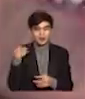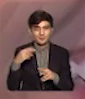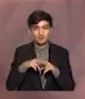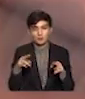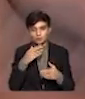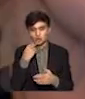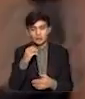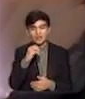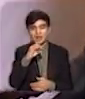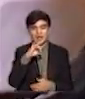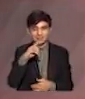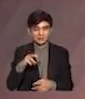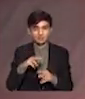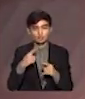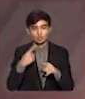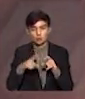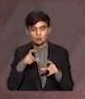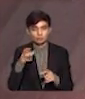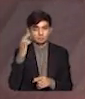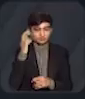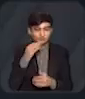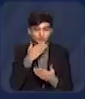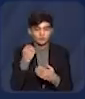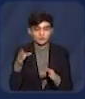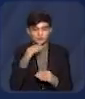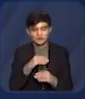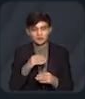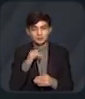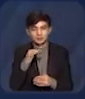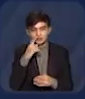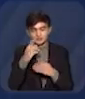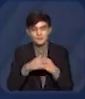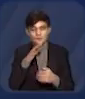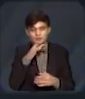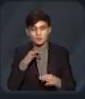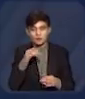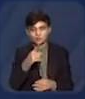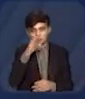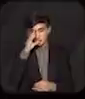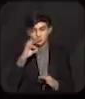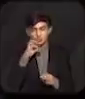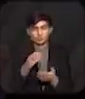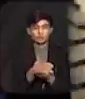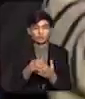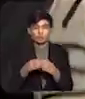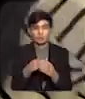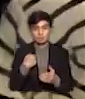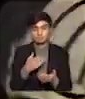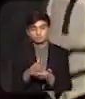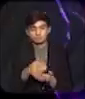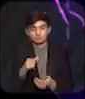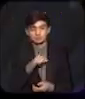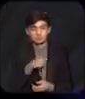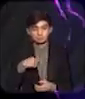емес. Эйзиден басқасы тіпті сырға да тақпайтын болыпты. Жақында дәл осы жігіт топтан бөлек жеке